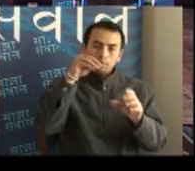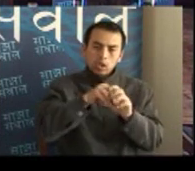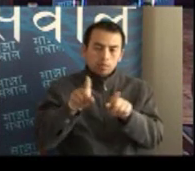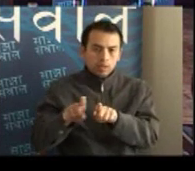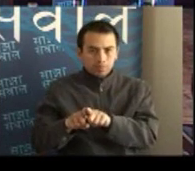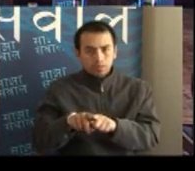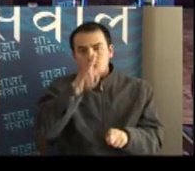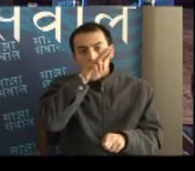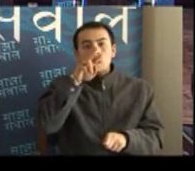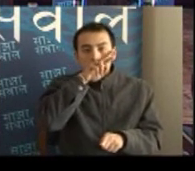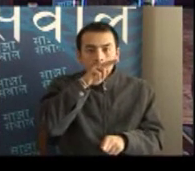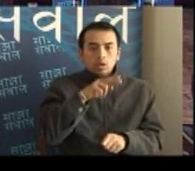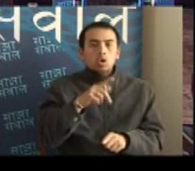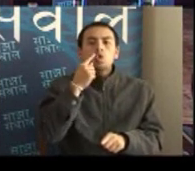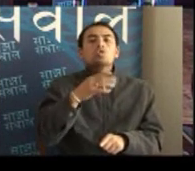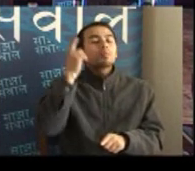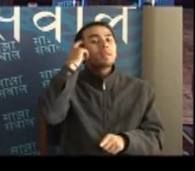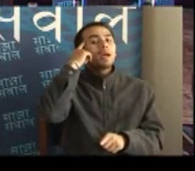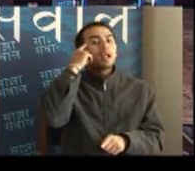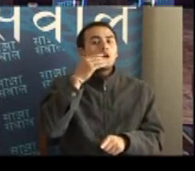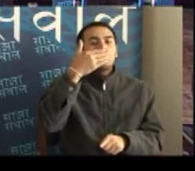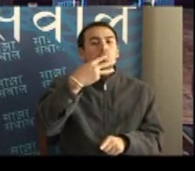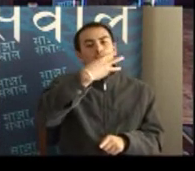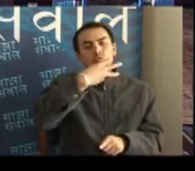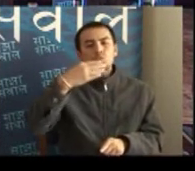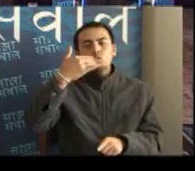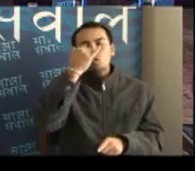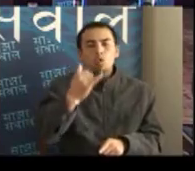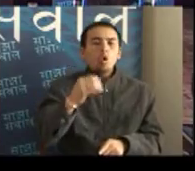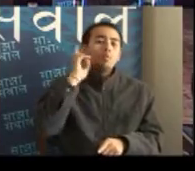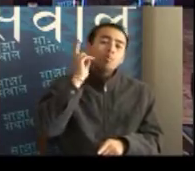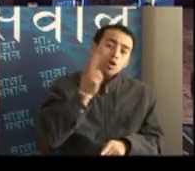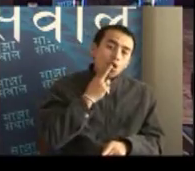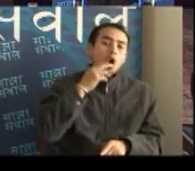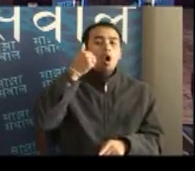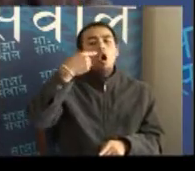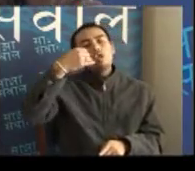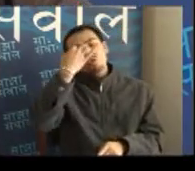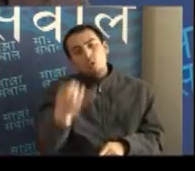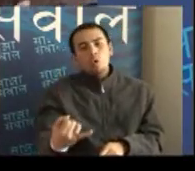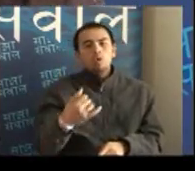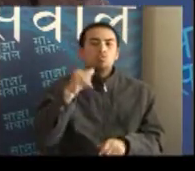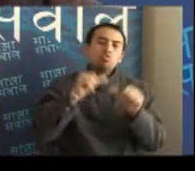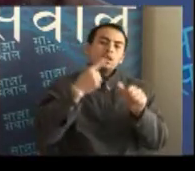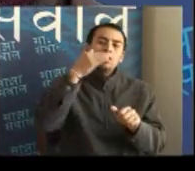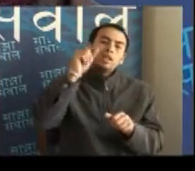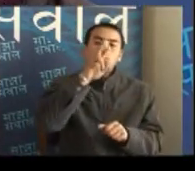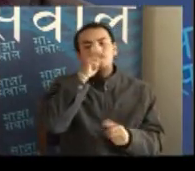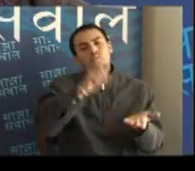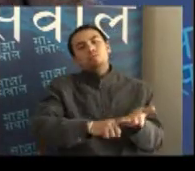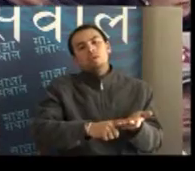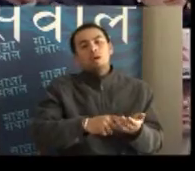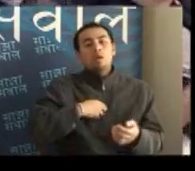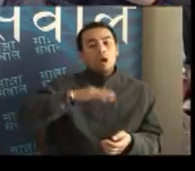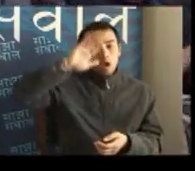जस्तै अब बोल्दा बोल्दै उहाँहरूको कस्तो कन्सेप्ट छन् भने, अब लुलो लङ्गडो बहिरो अन्त यो भनिहाल्छन् क्या, यो जुनसुकै नेताले पनि भन्छन्, अनि म चाहिँ